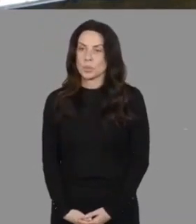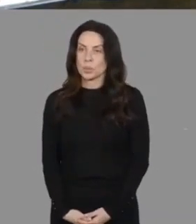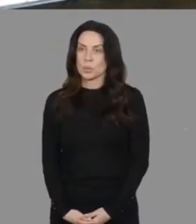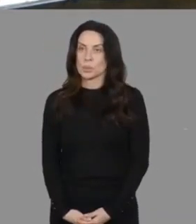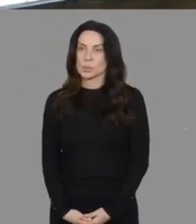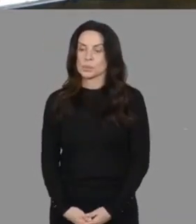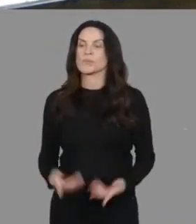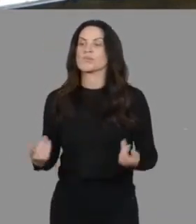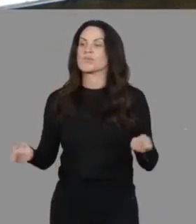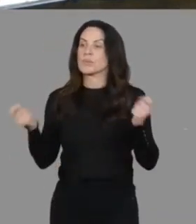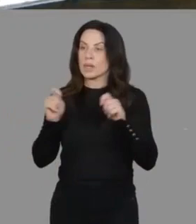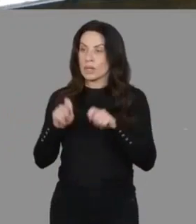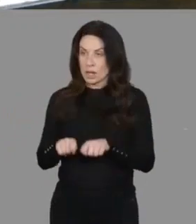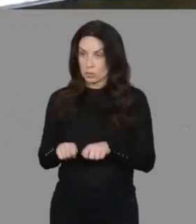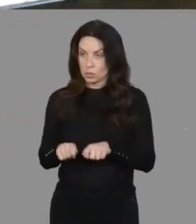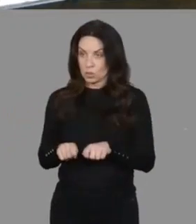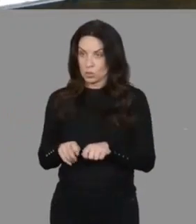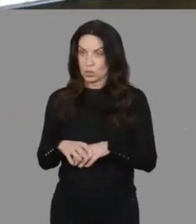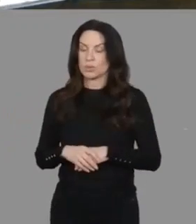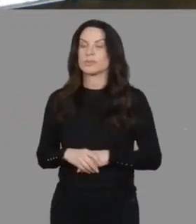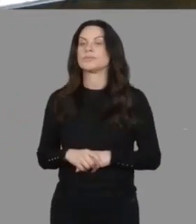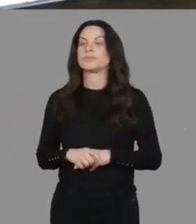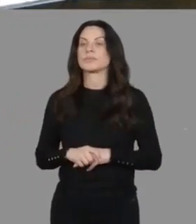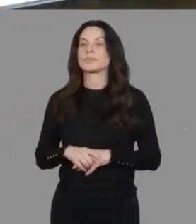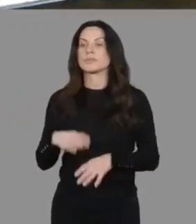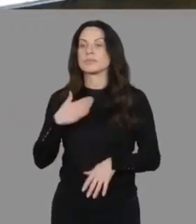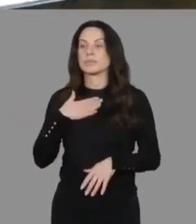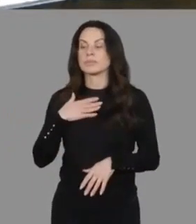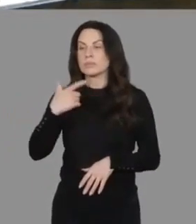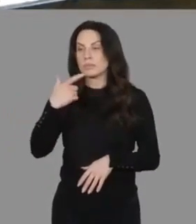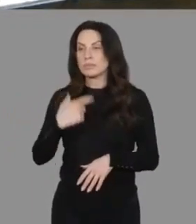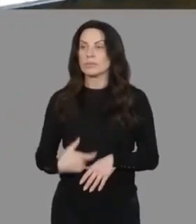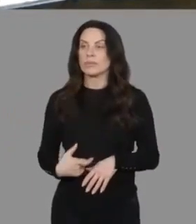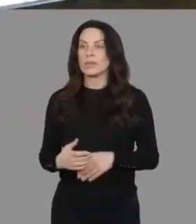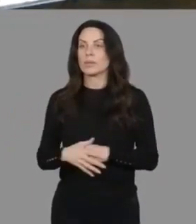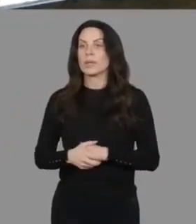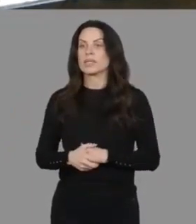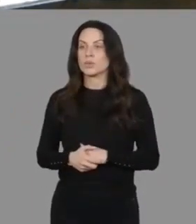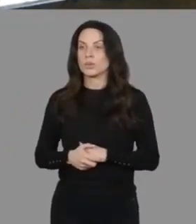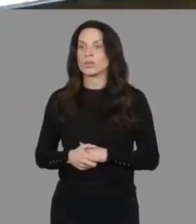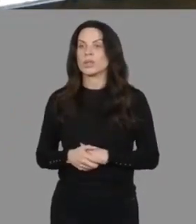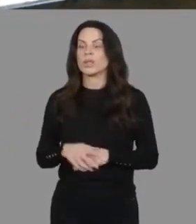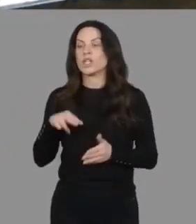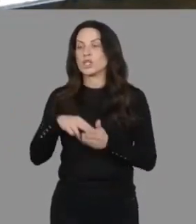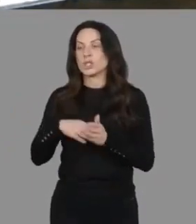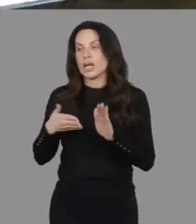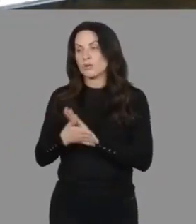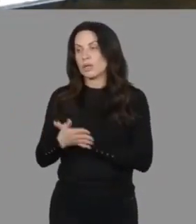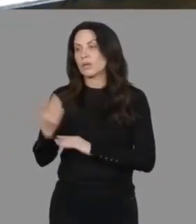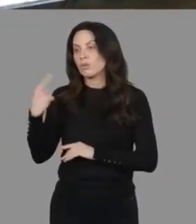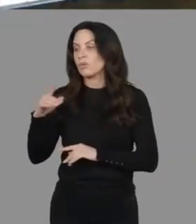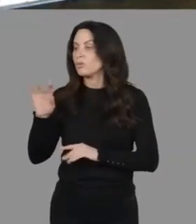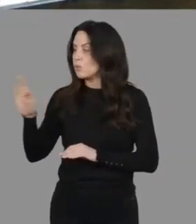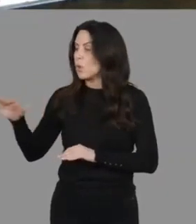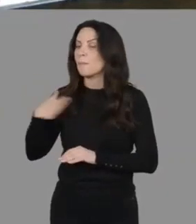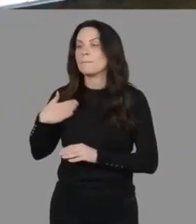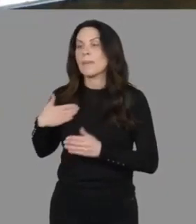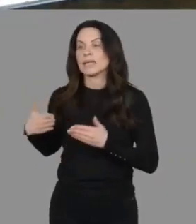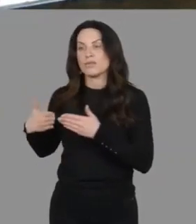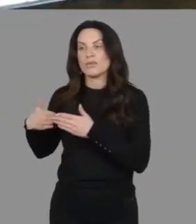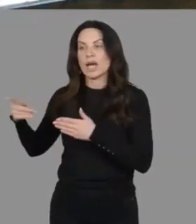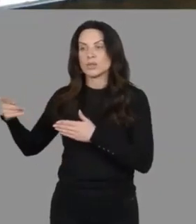Zu guter Letzt darf ich auch ganz persönlich, auch stellvertretend für meine Fraktion, Danke sagen. Danke